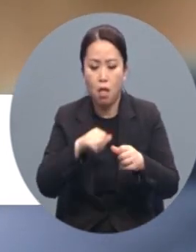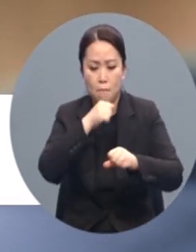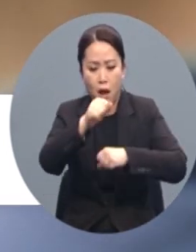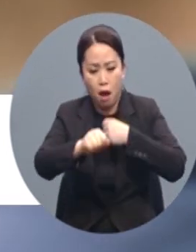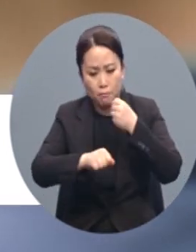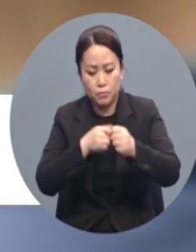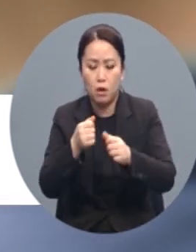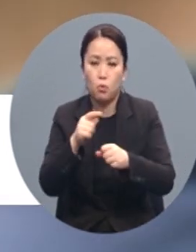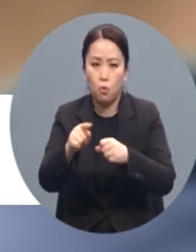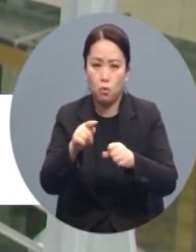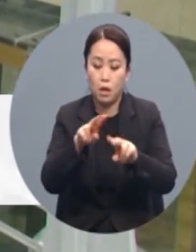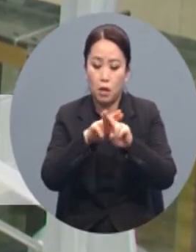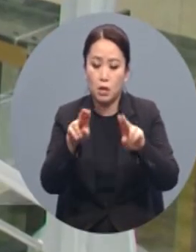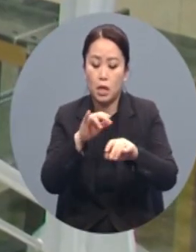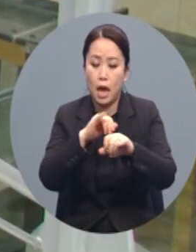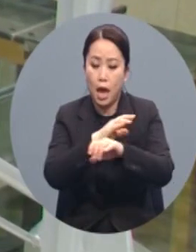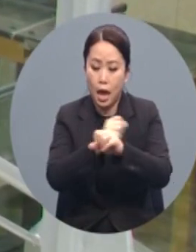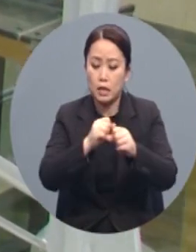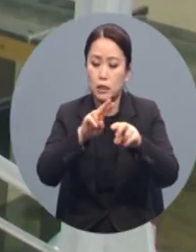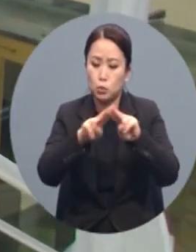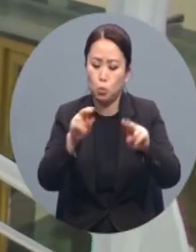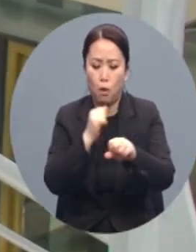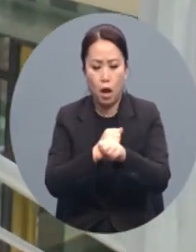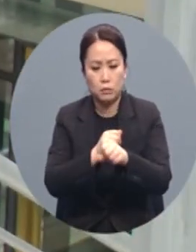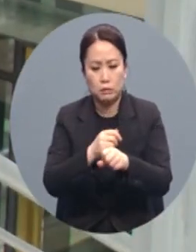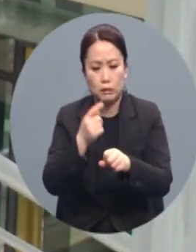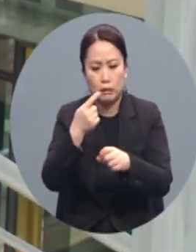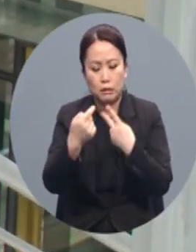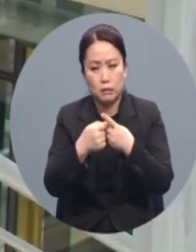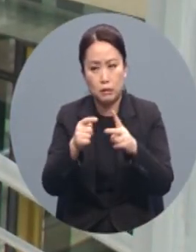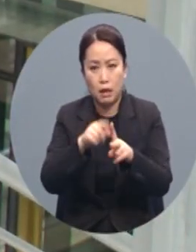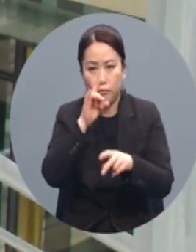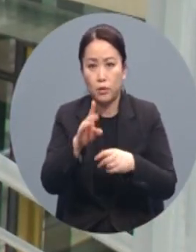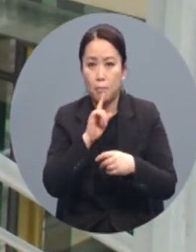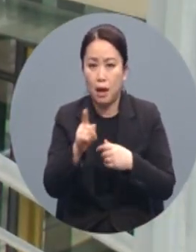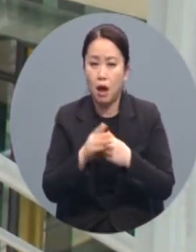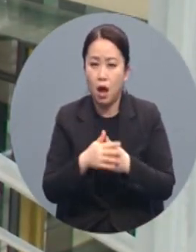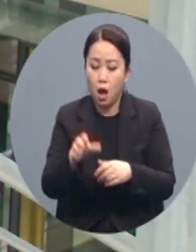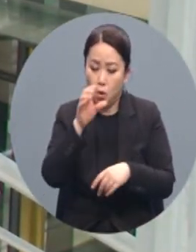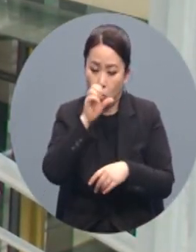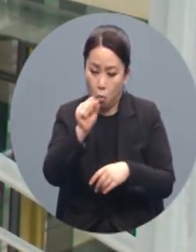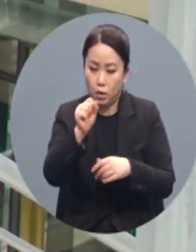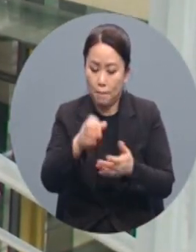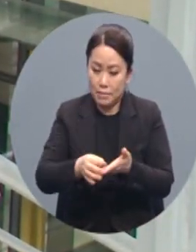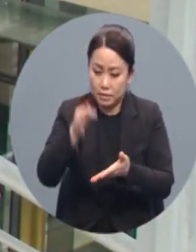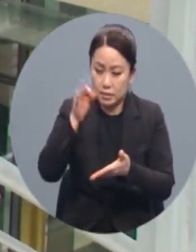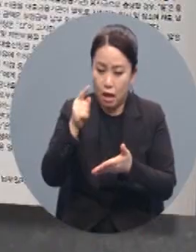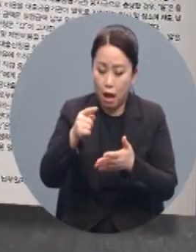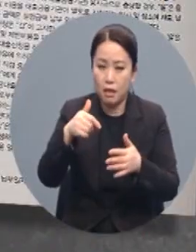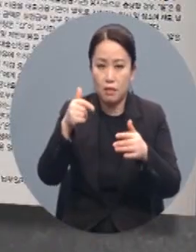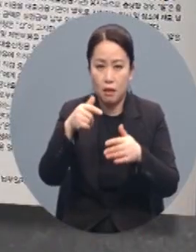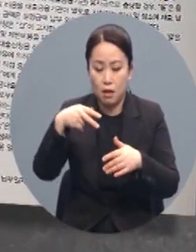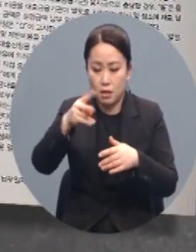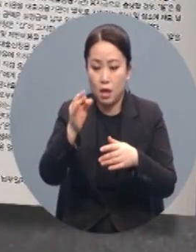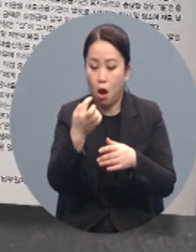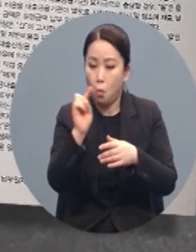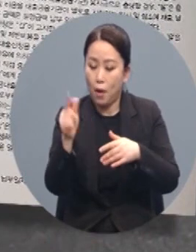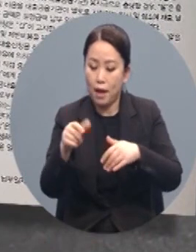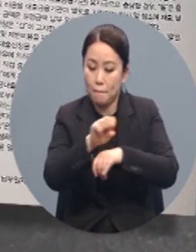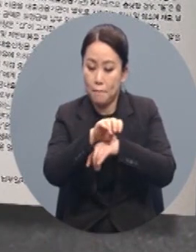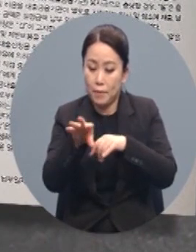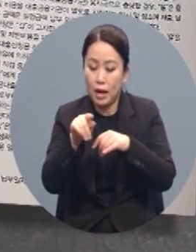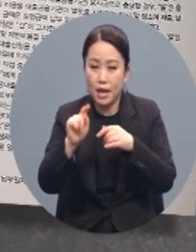한 장으로 계약 해지하는지. 입주자 대표 A씨가 고가의 경관 조명을 계속 요구했고 특히 A씨 민원으로